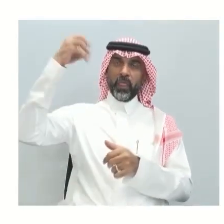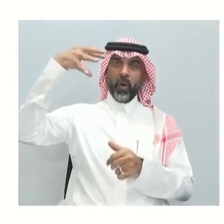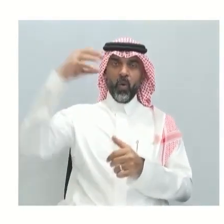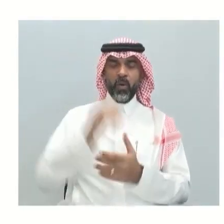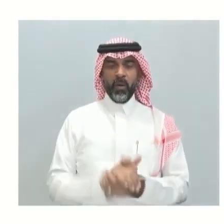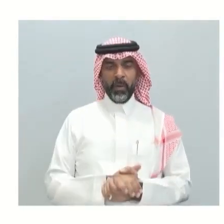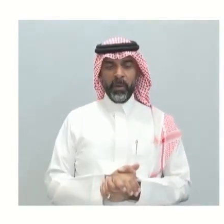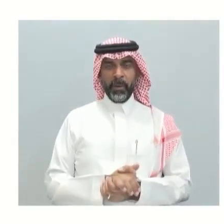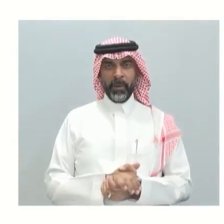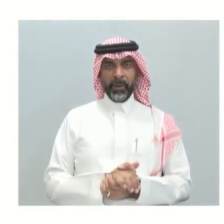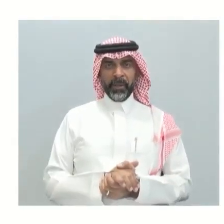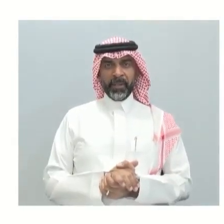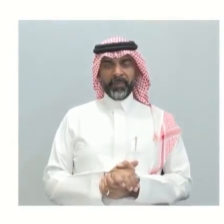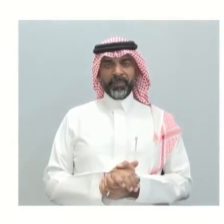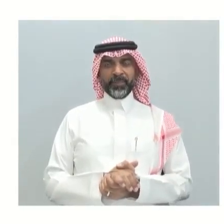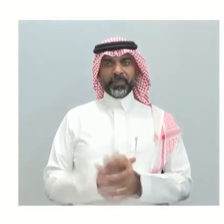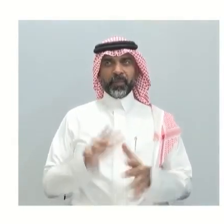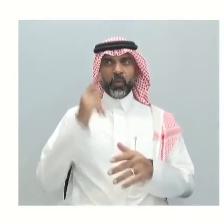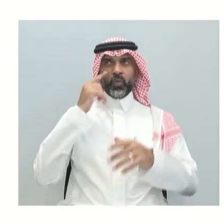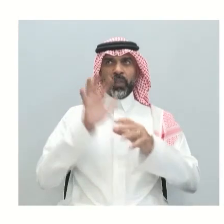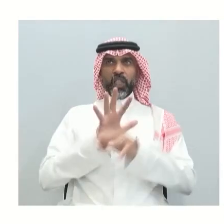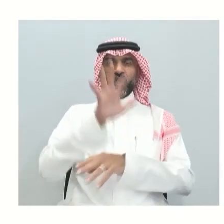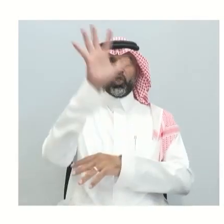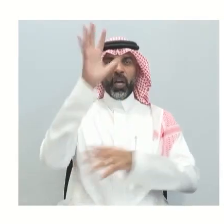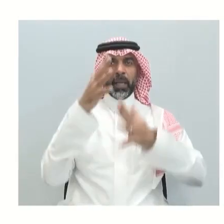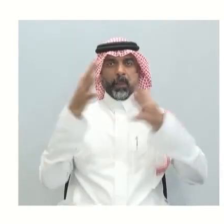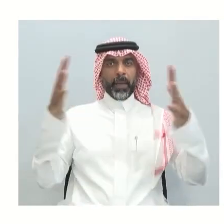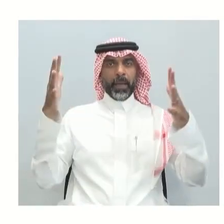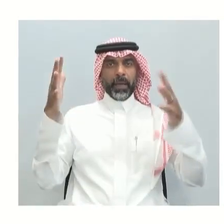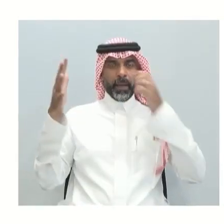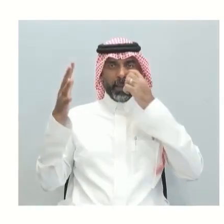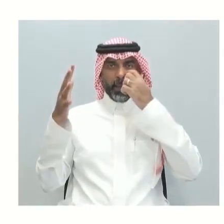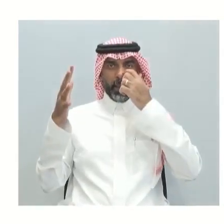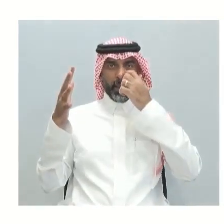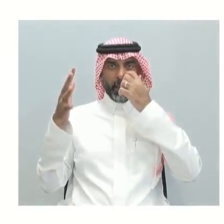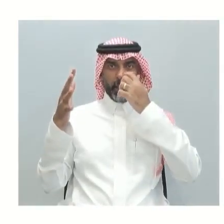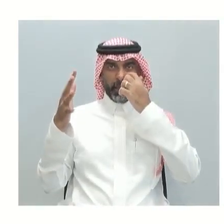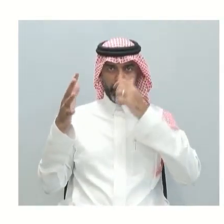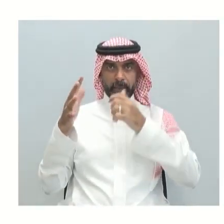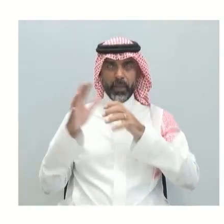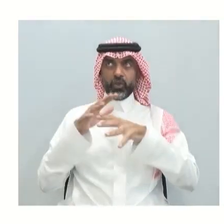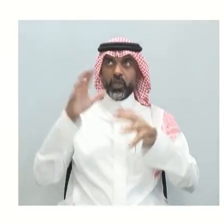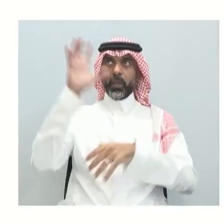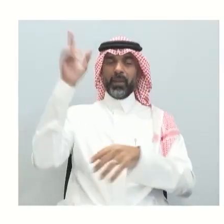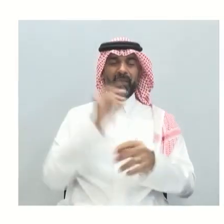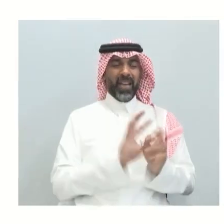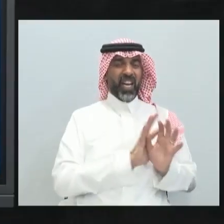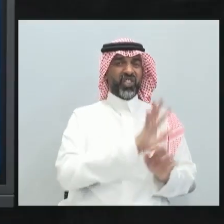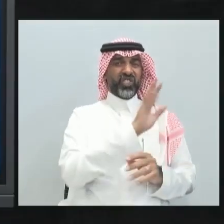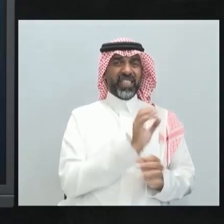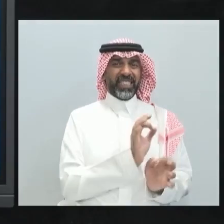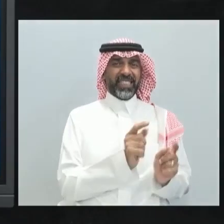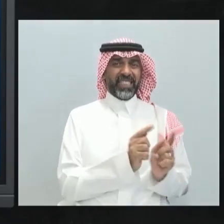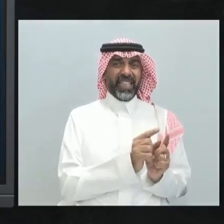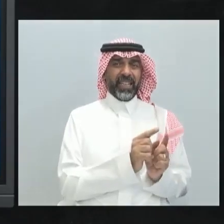العلاقه المختلفه ظهرت معنا الاشجار الكبيره وهي تحجب الشمس هذا الضوء عن النباتات الارضيه ايضا سوف يكون لدينا تفصيل